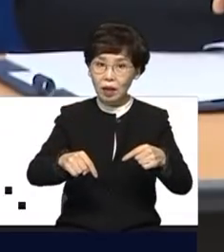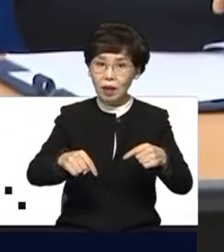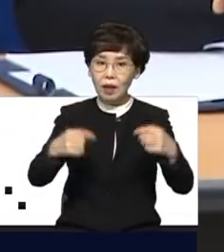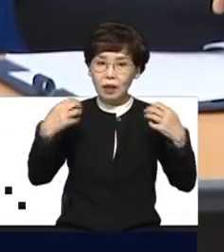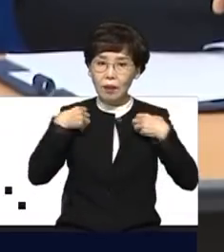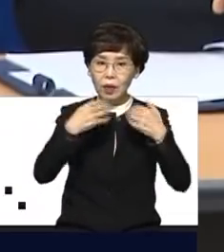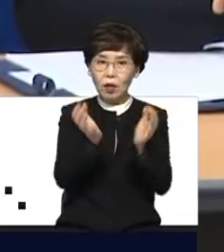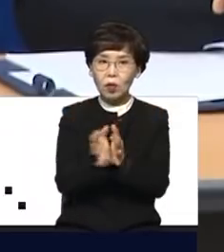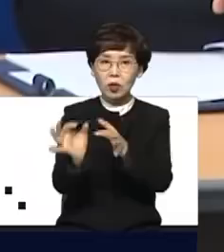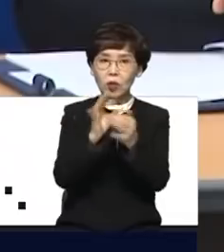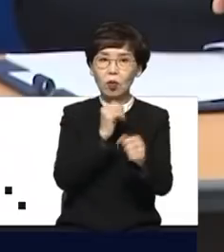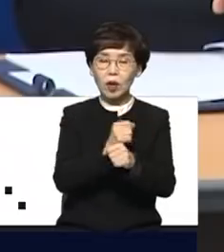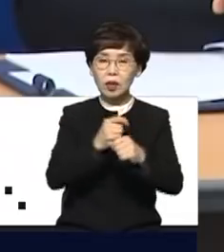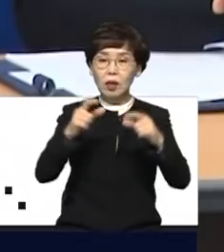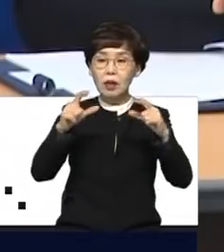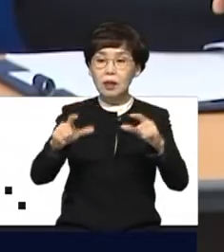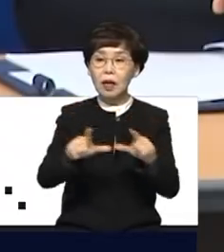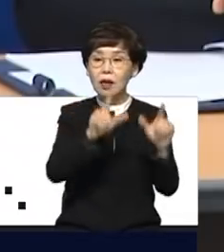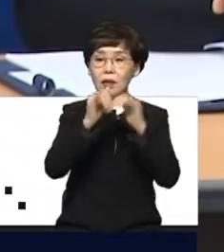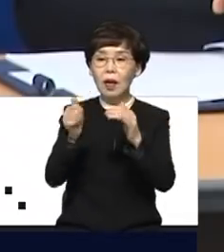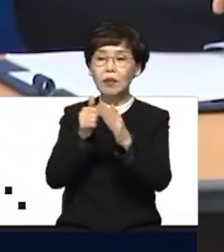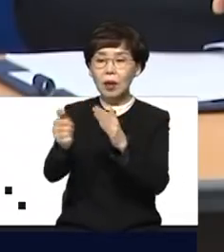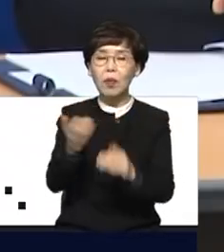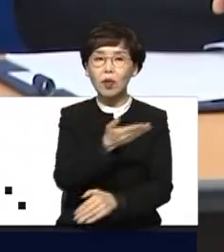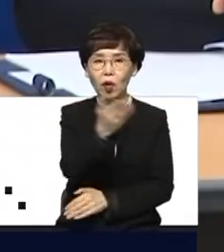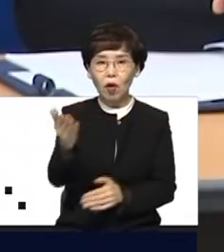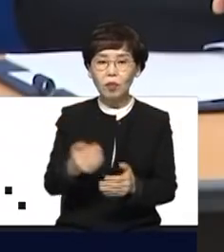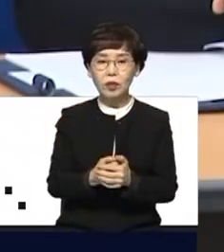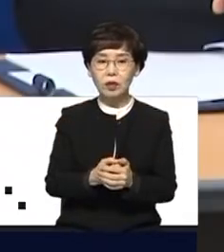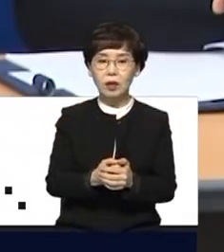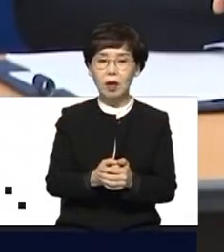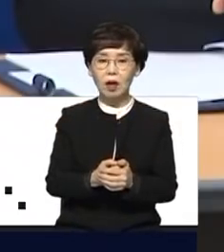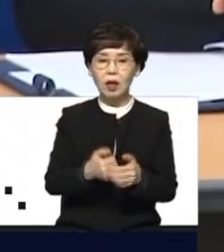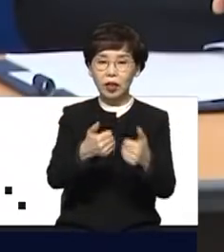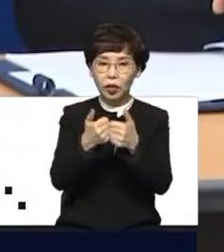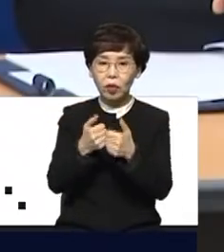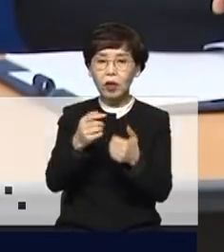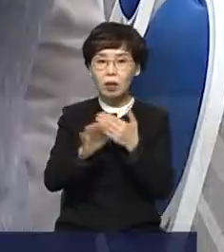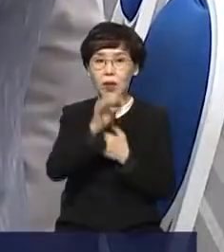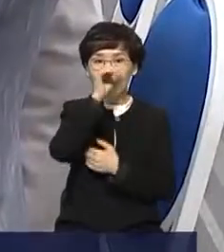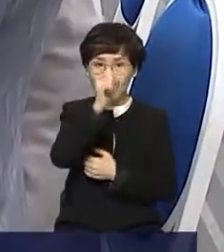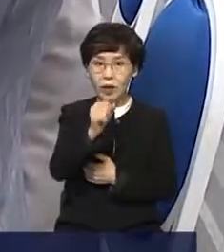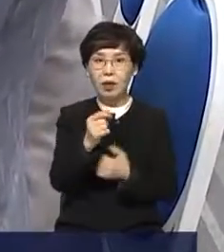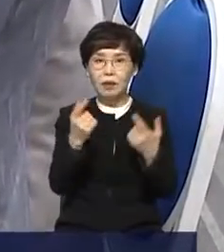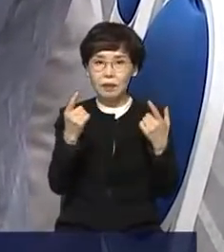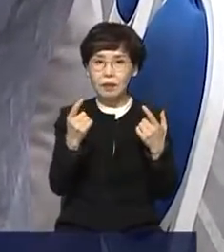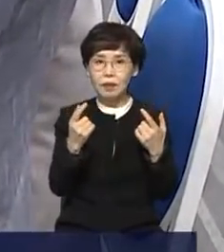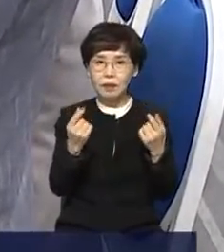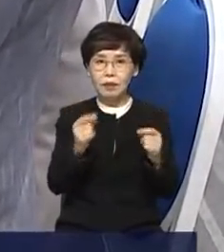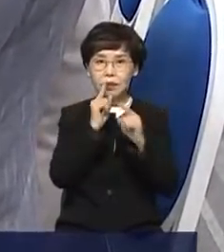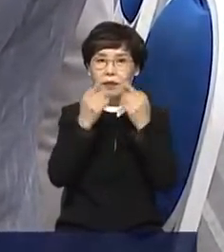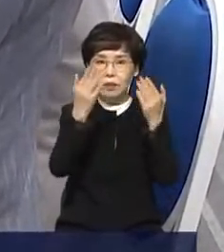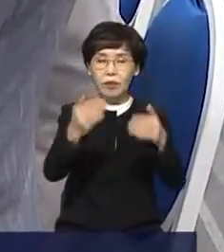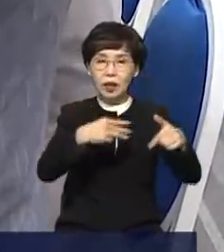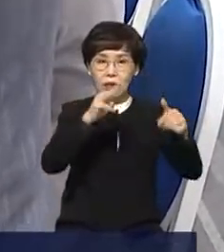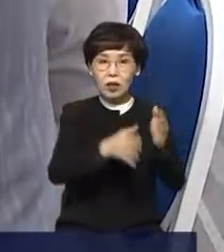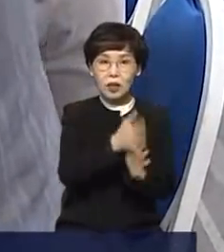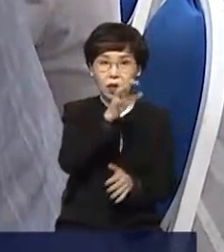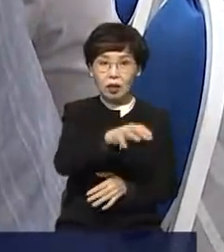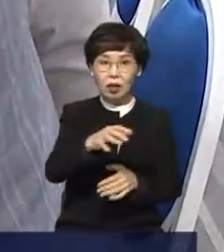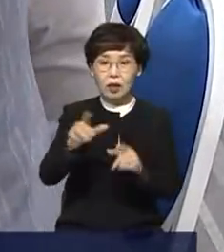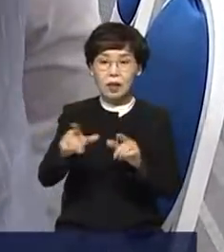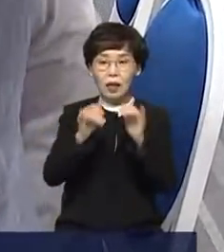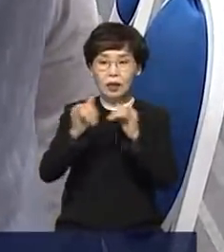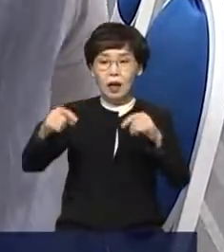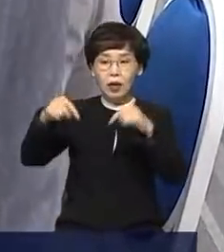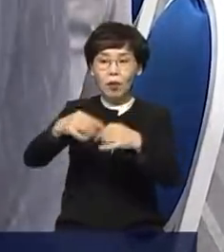통해서 주민대표 여러분과 수기를 해갔으면 좋겠다는 말씀도 드리고, 인천시는 주민협의체